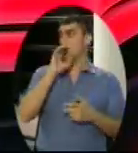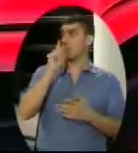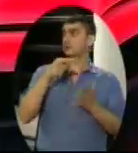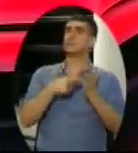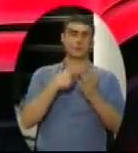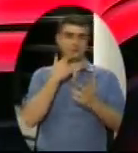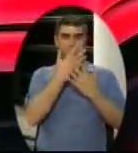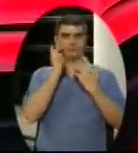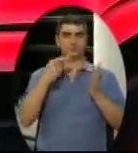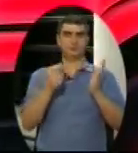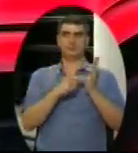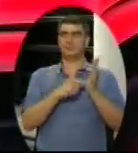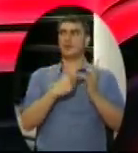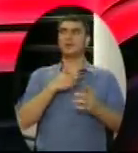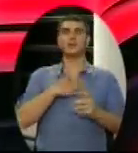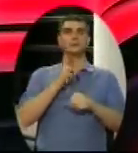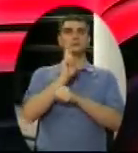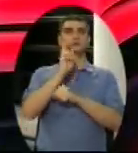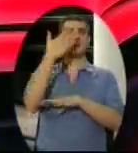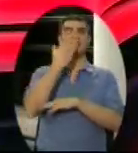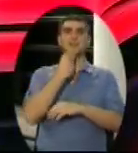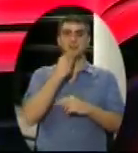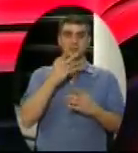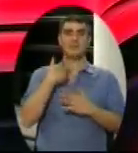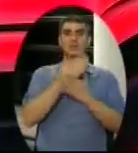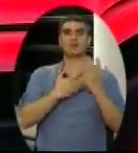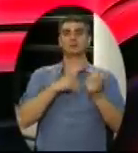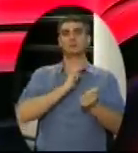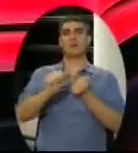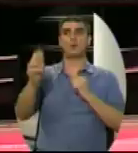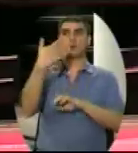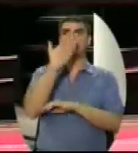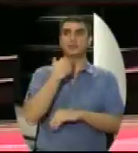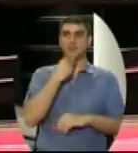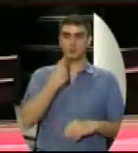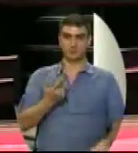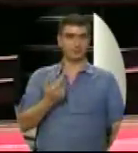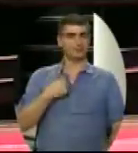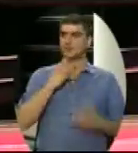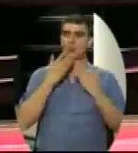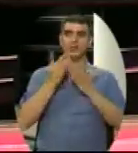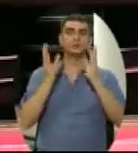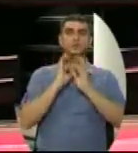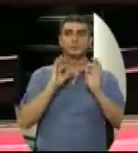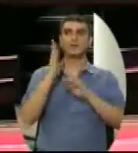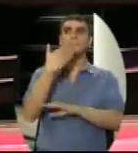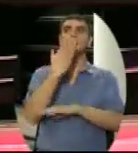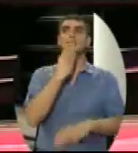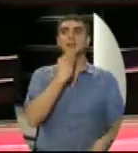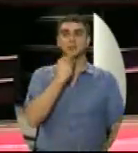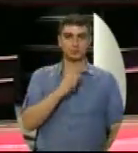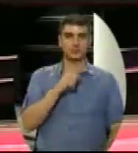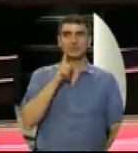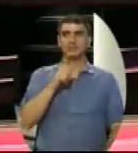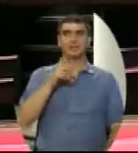כן, בוודאי שיש סיבה. אנחנו רוצים לשמור על המדינה היהודית, ויש כאלה שרוצים למחוק את המדינה היהודית. זה לא יעזור לכם שום דבר. המדינה היהודית